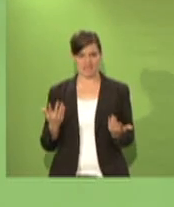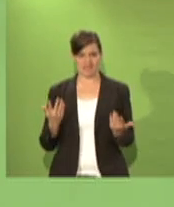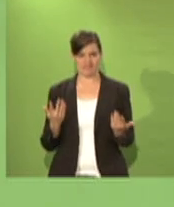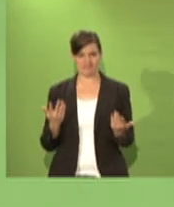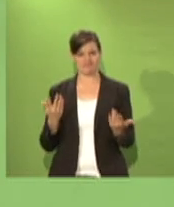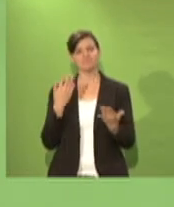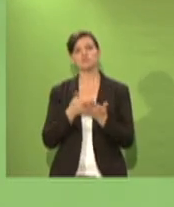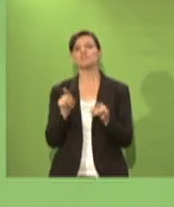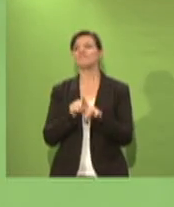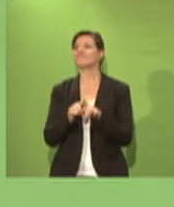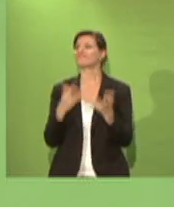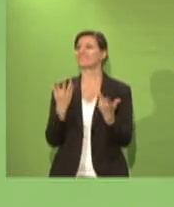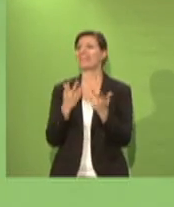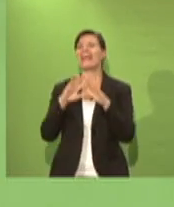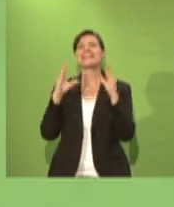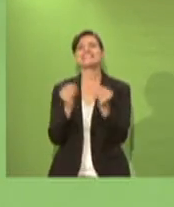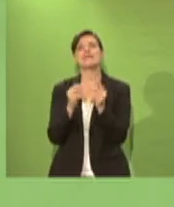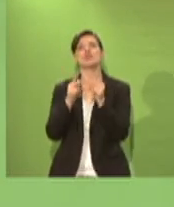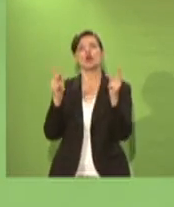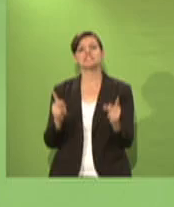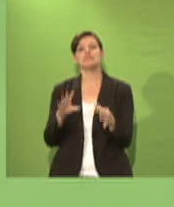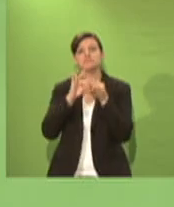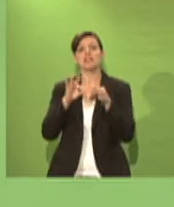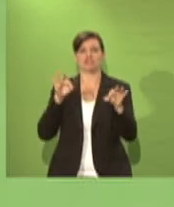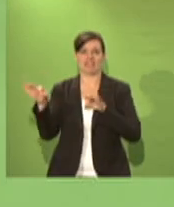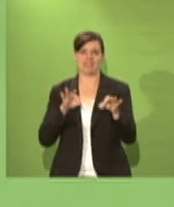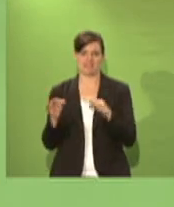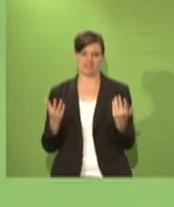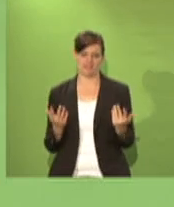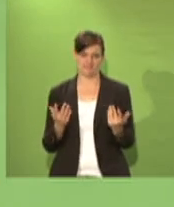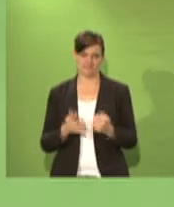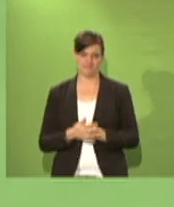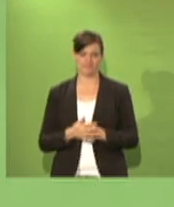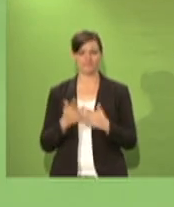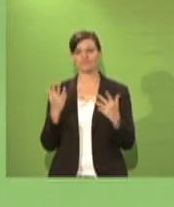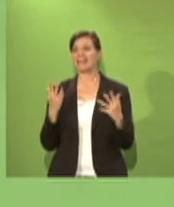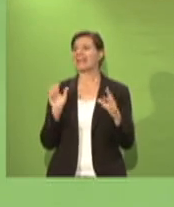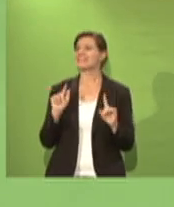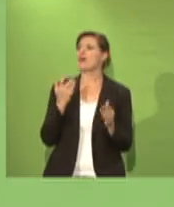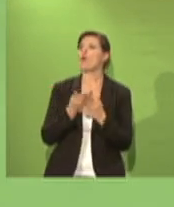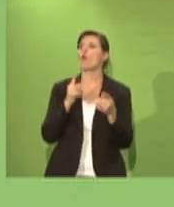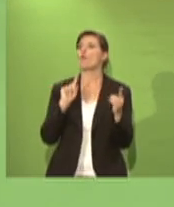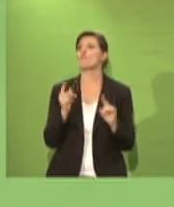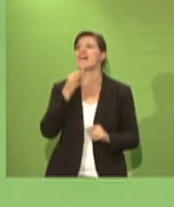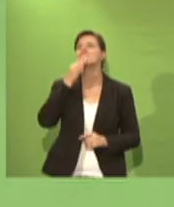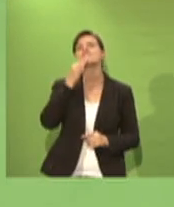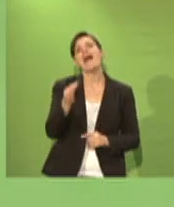ein strategisches Gesamtkonzept. Man könnte das auch als Frage formulieren: Wie kommen